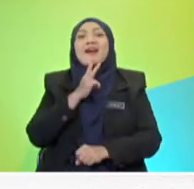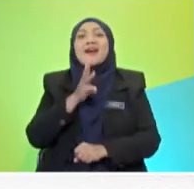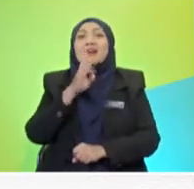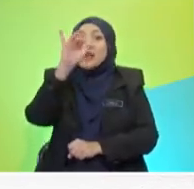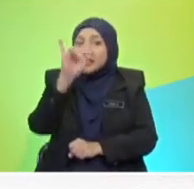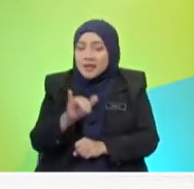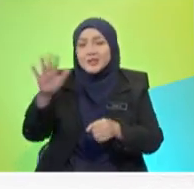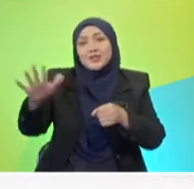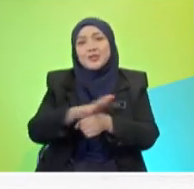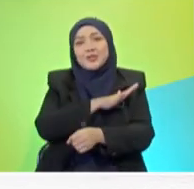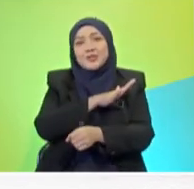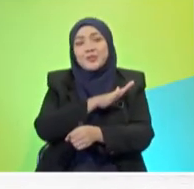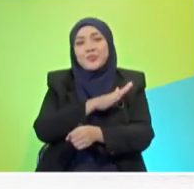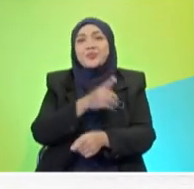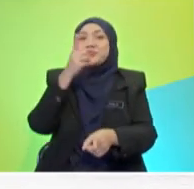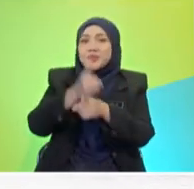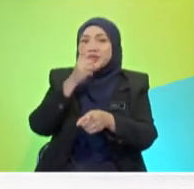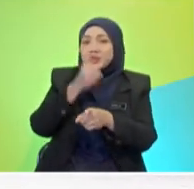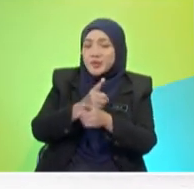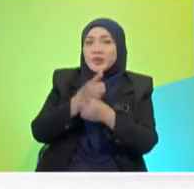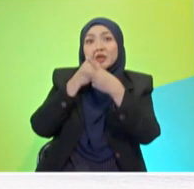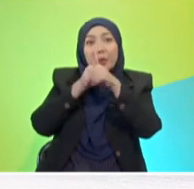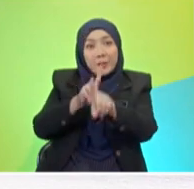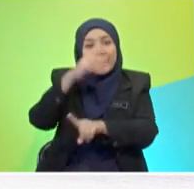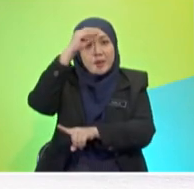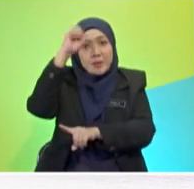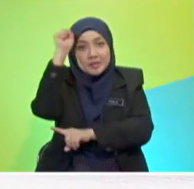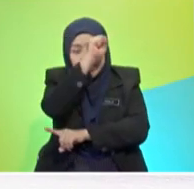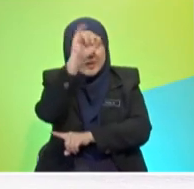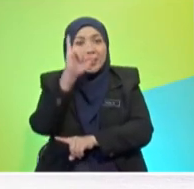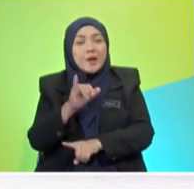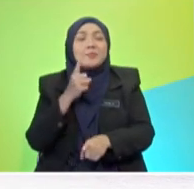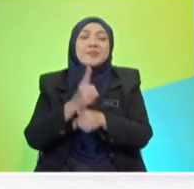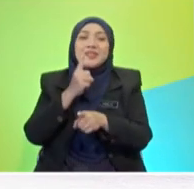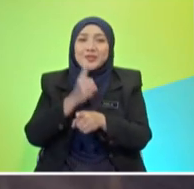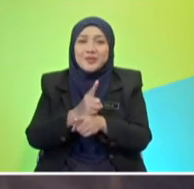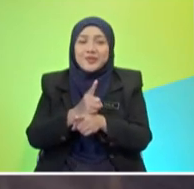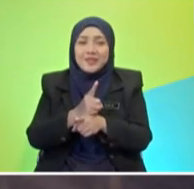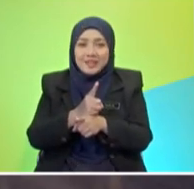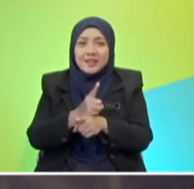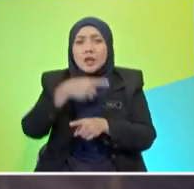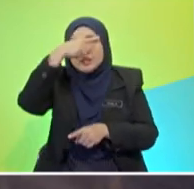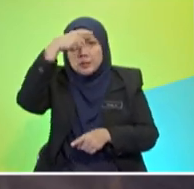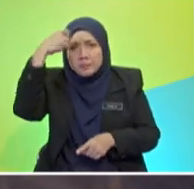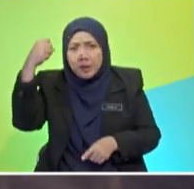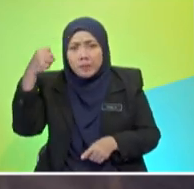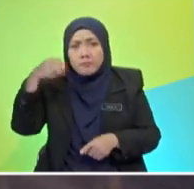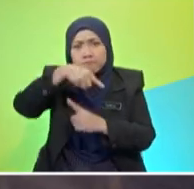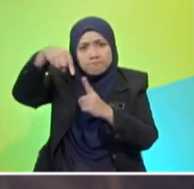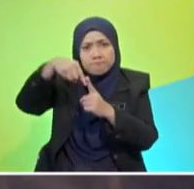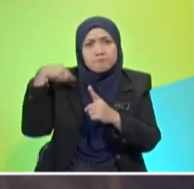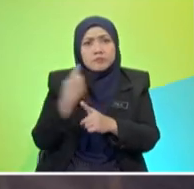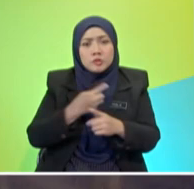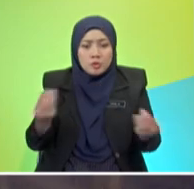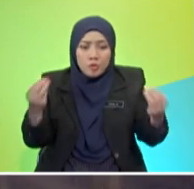Hebatnya. Okey, betul. Kita tengok kan, mestilah pokok ini mendapat air yang cukup. Sebab dia dah tanam, kita nampak